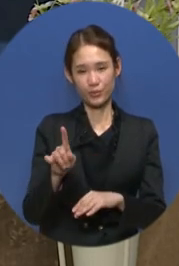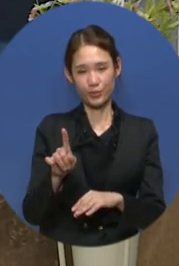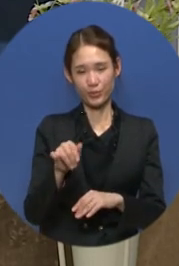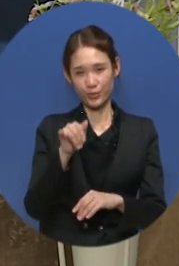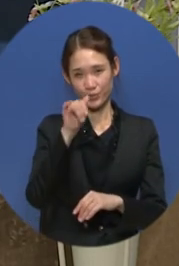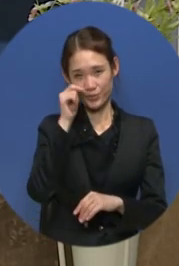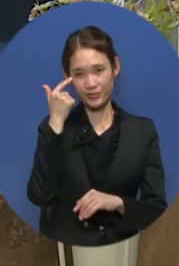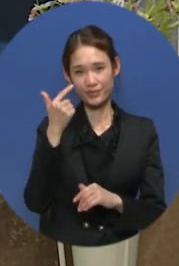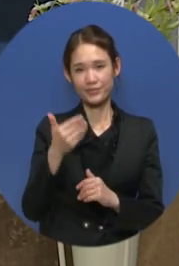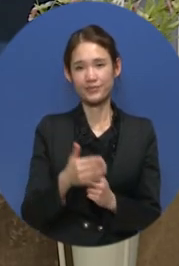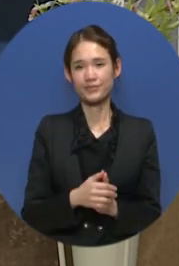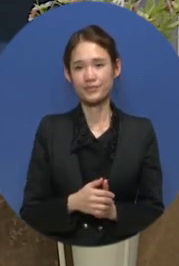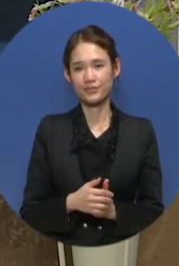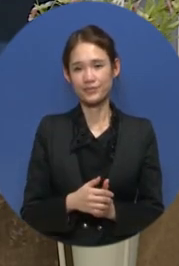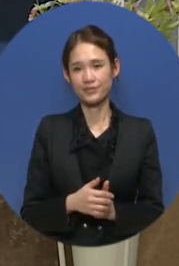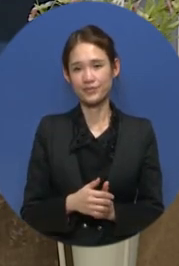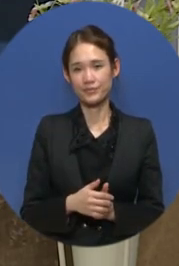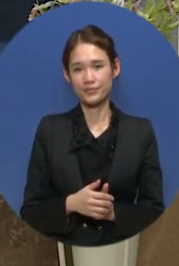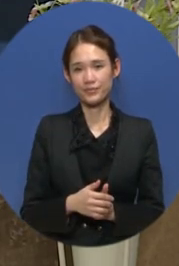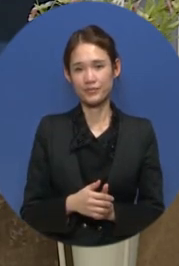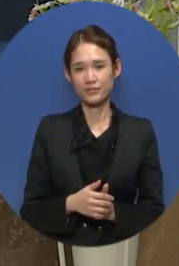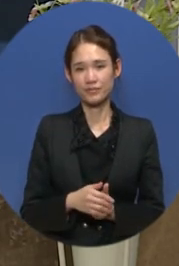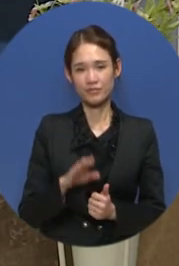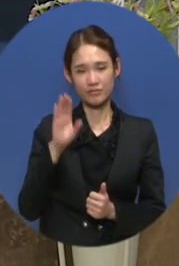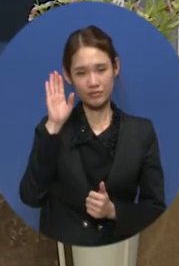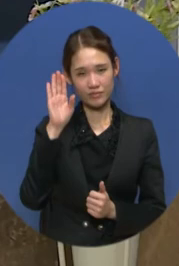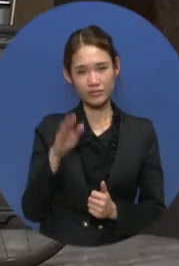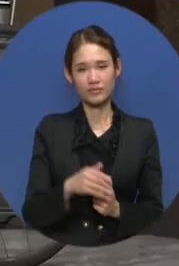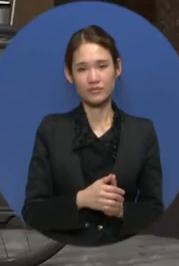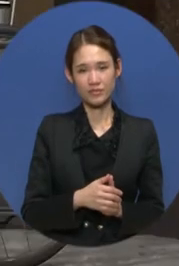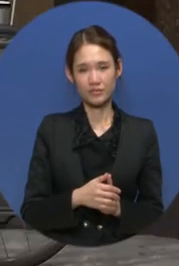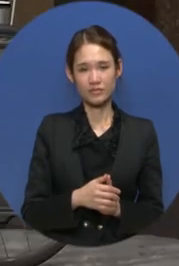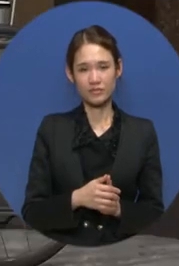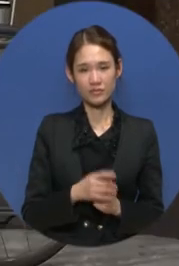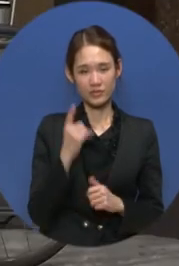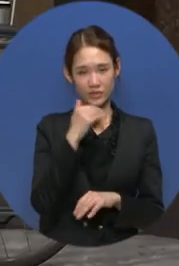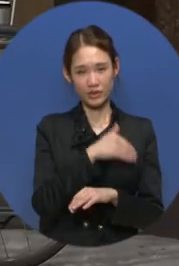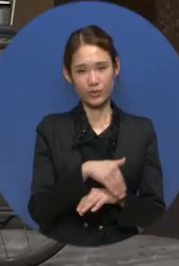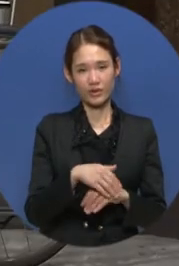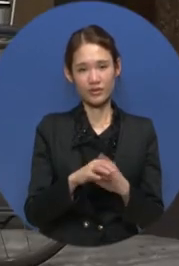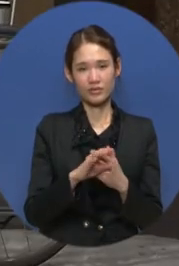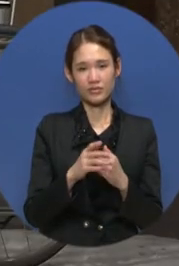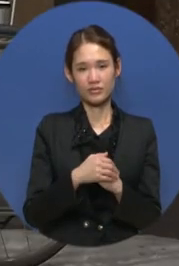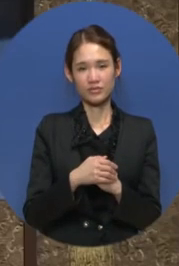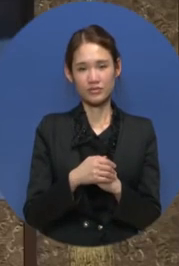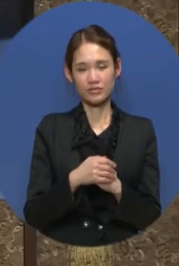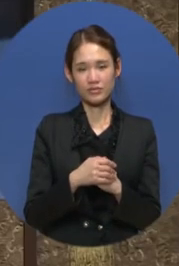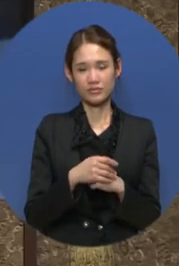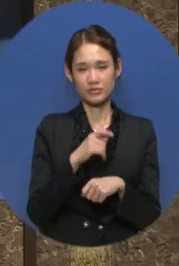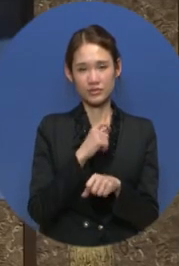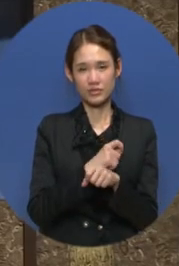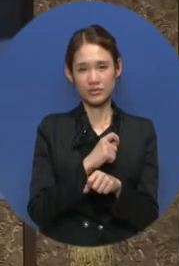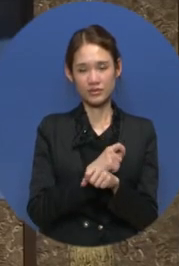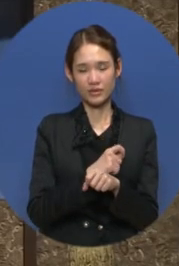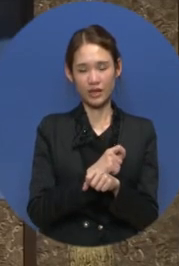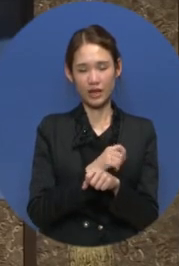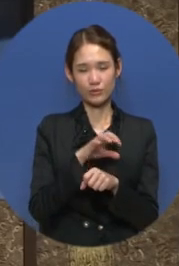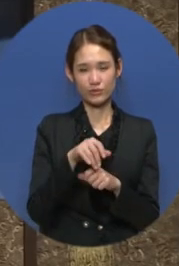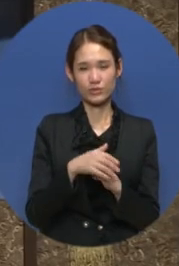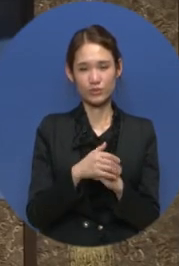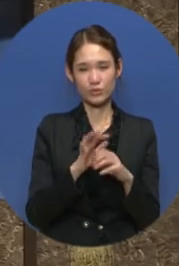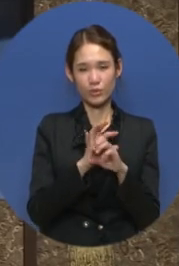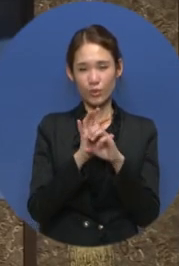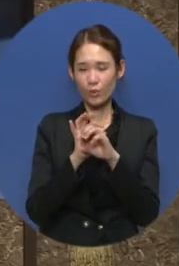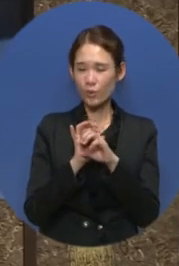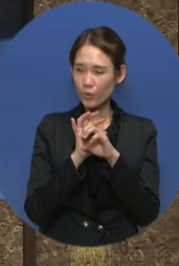계획이 있으신지 궁금하거든요. 앞으로는 이제 계획이라면 네. 저희 사무실이